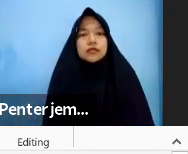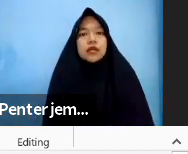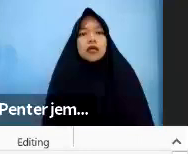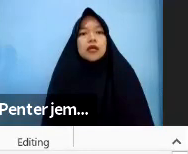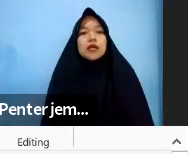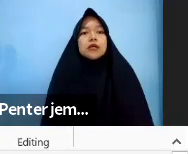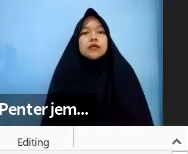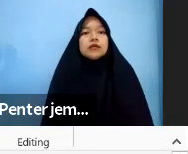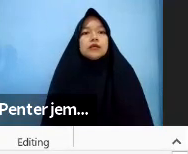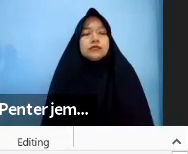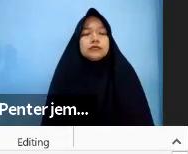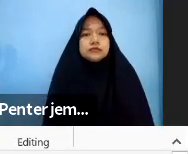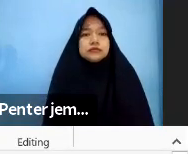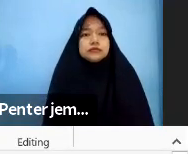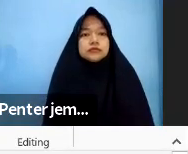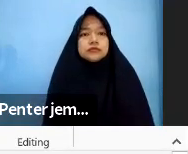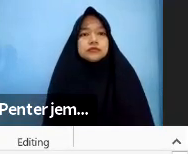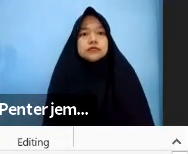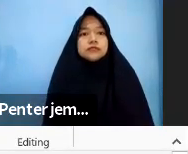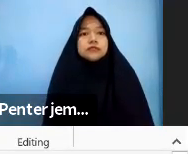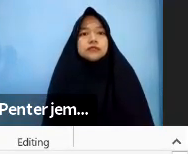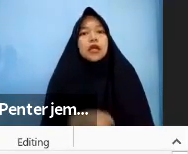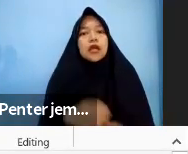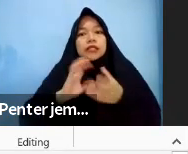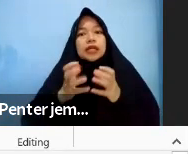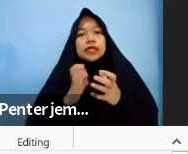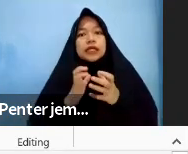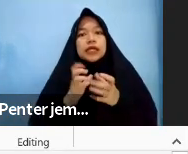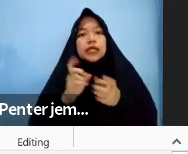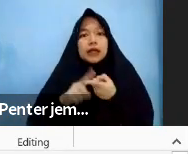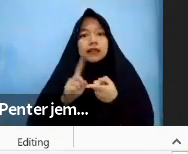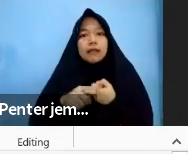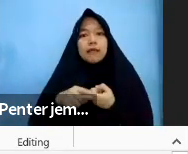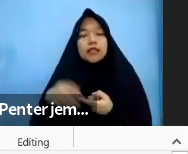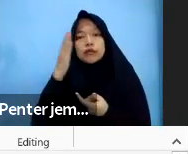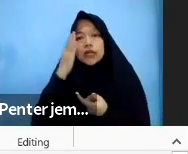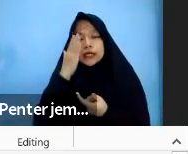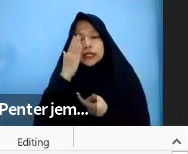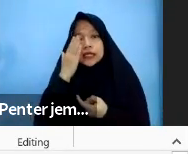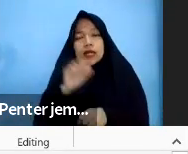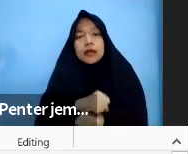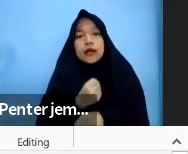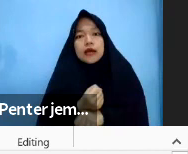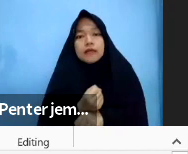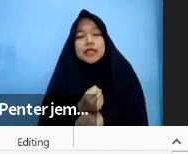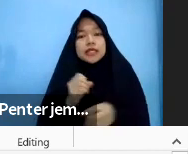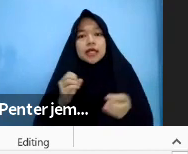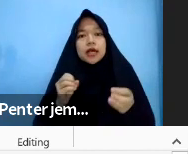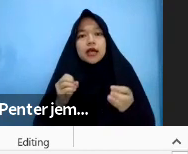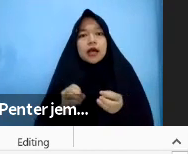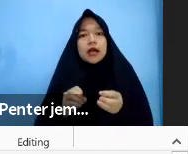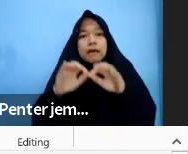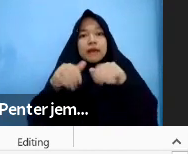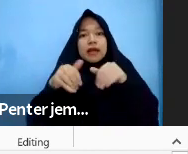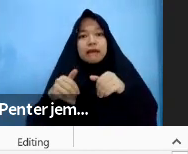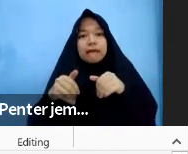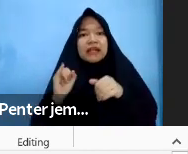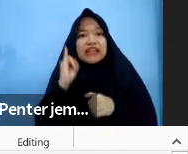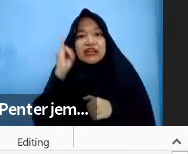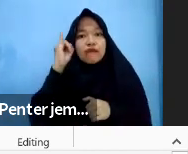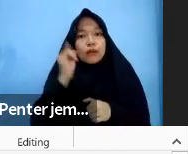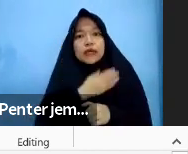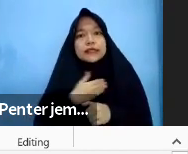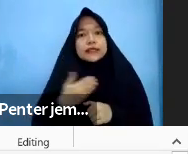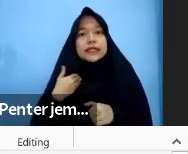Mbak sambil Saya menunggu pertanyaan masukkan ataupun ada hal-hal yang lain Bu